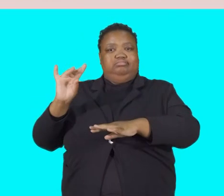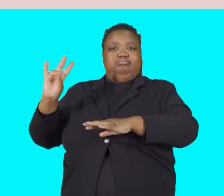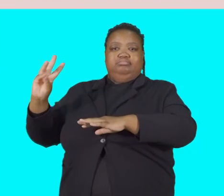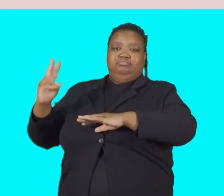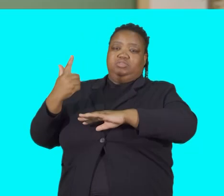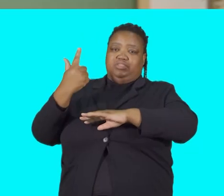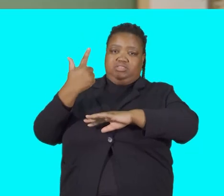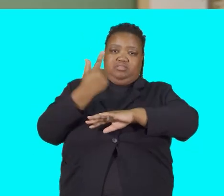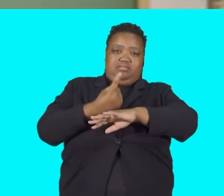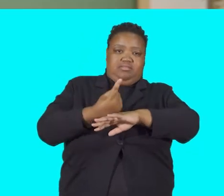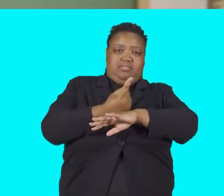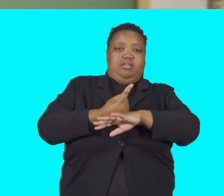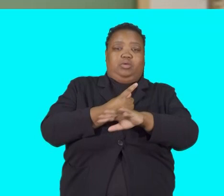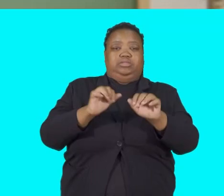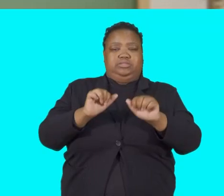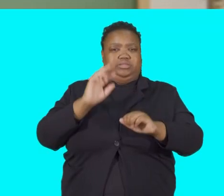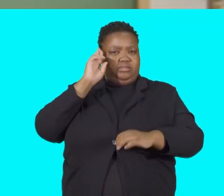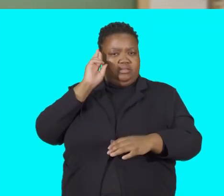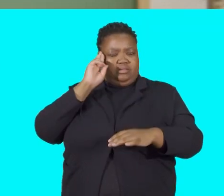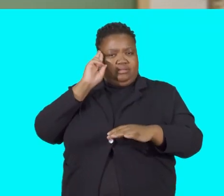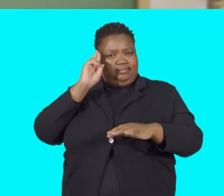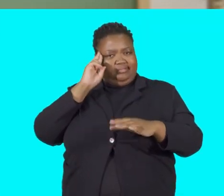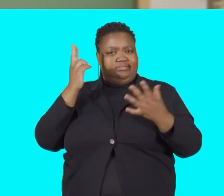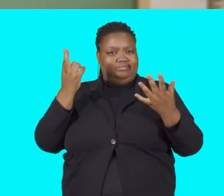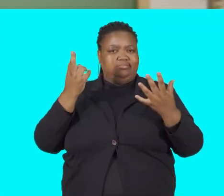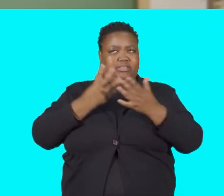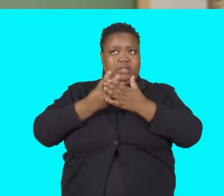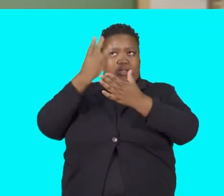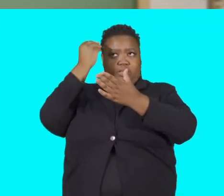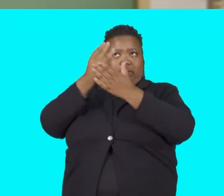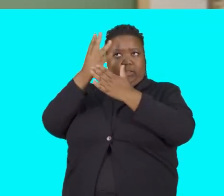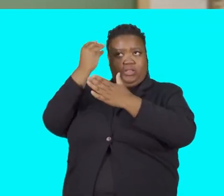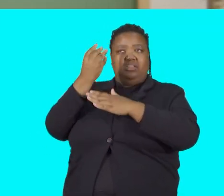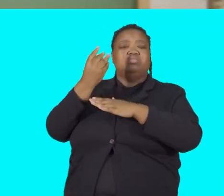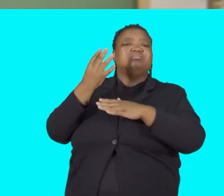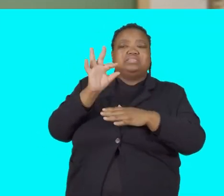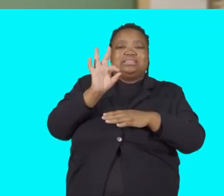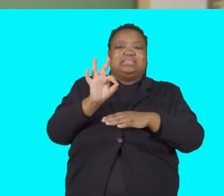boxa bam into kokubana izibalo zinikwe iyure ezisixhenxe